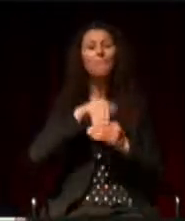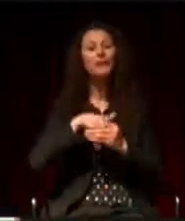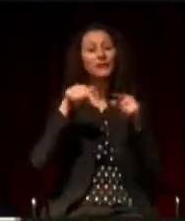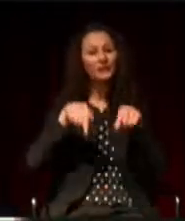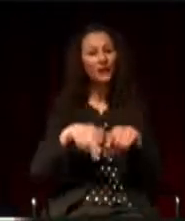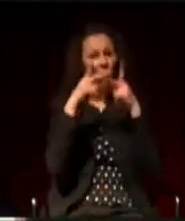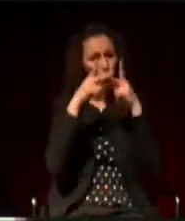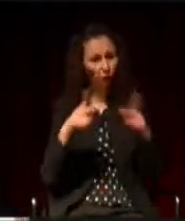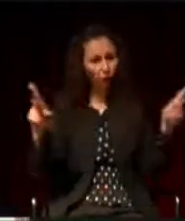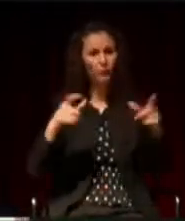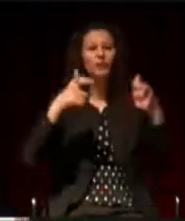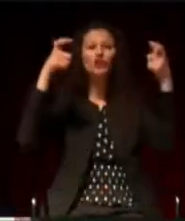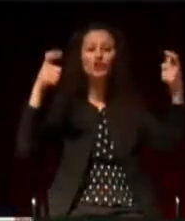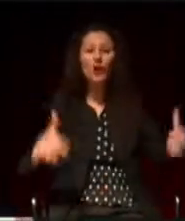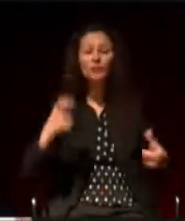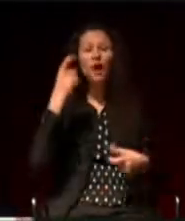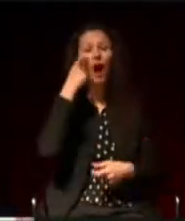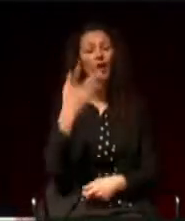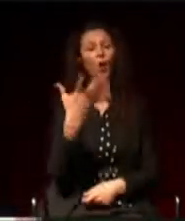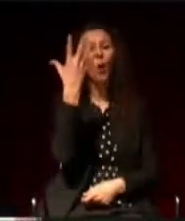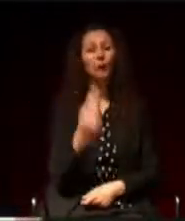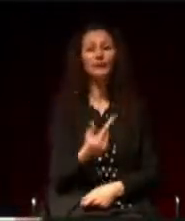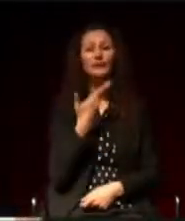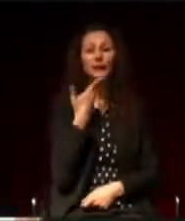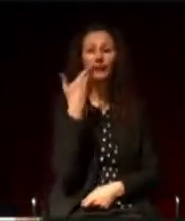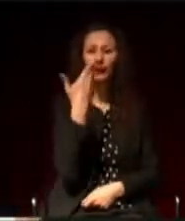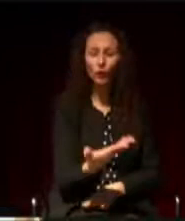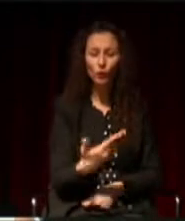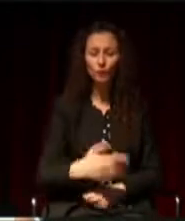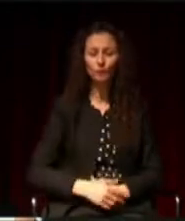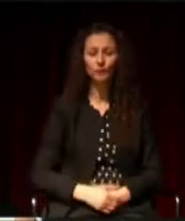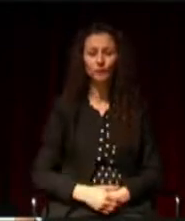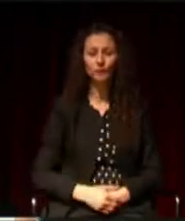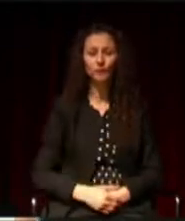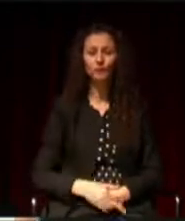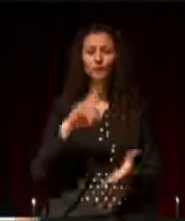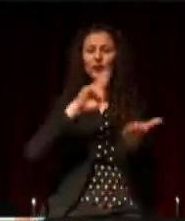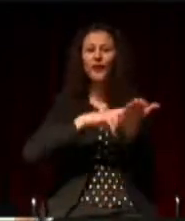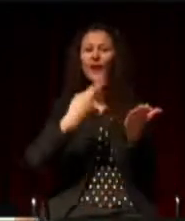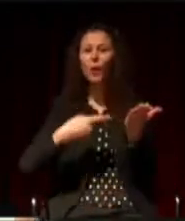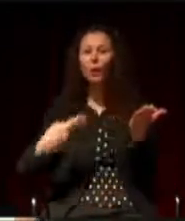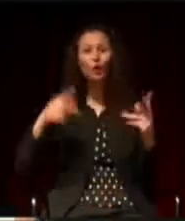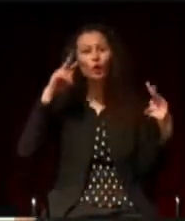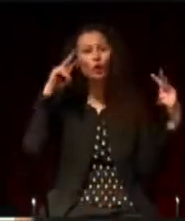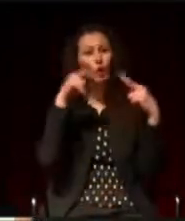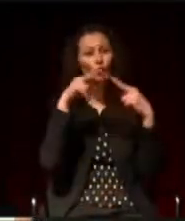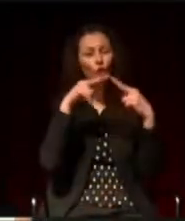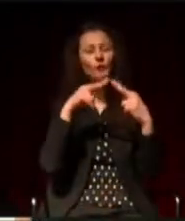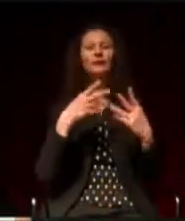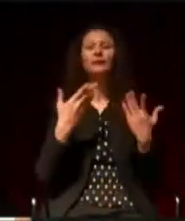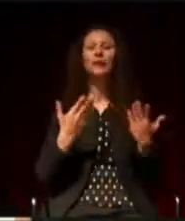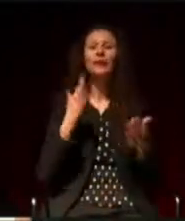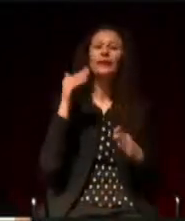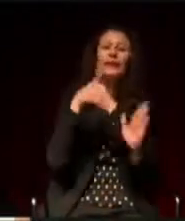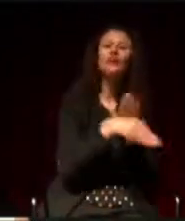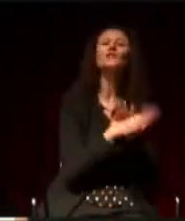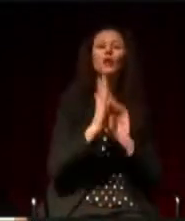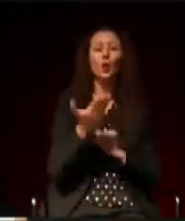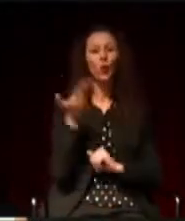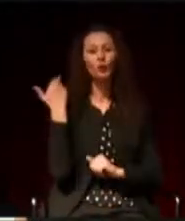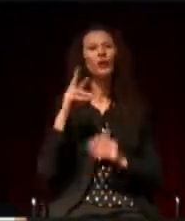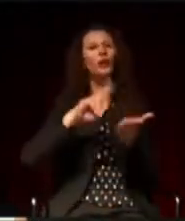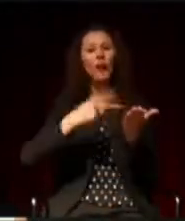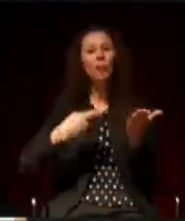Meclisi açıyorum. Şehrimize hayırlı olmasını diliyorum. Raporun görüşülmesine geçmeden önce